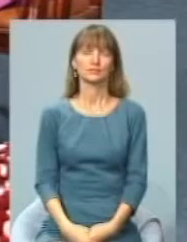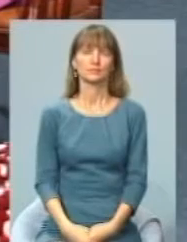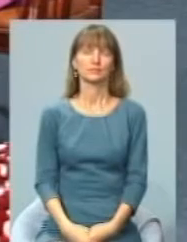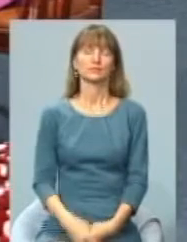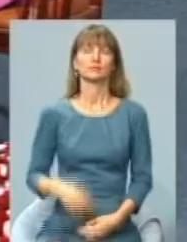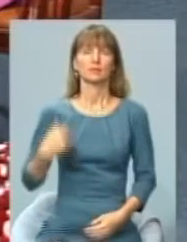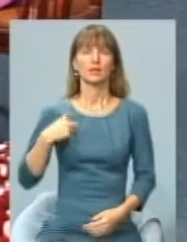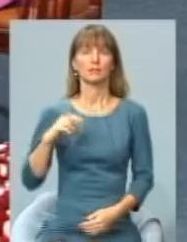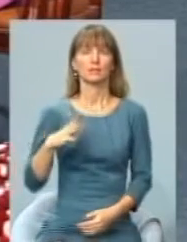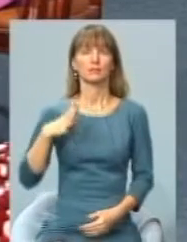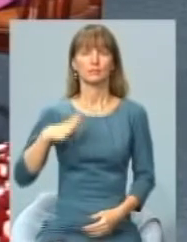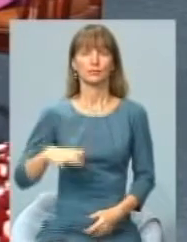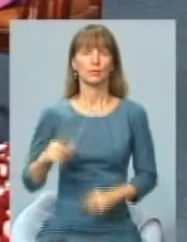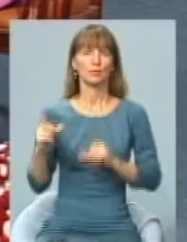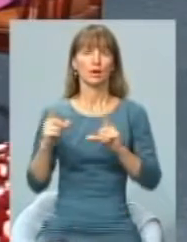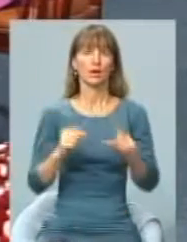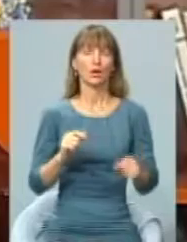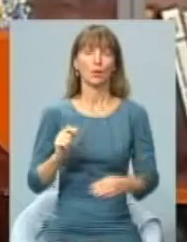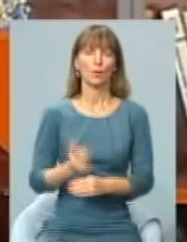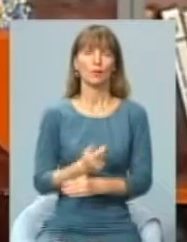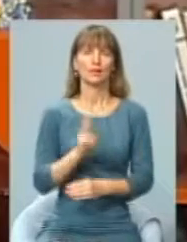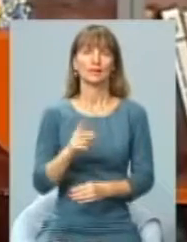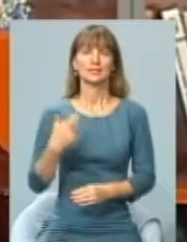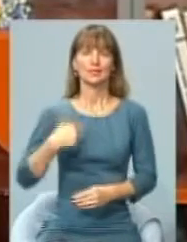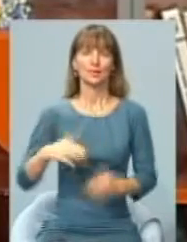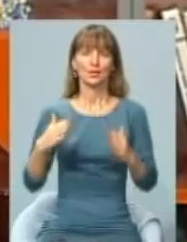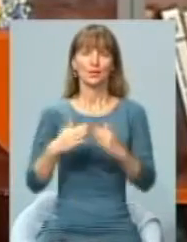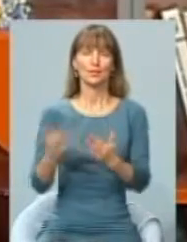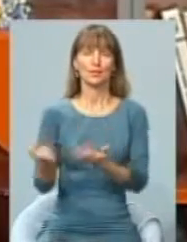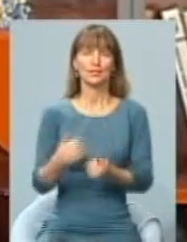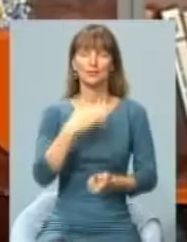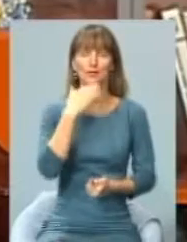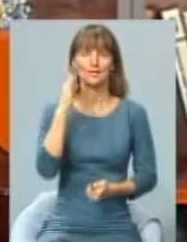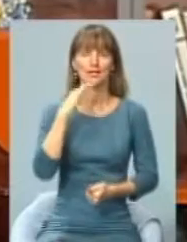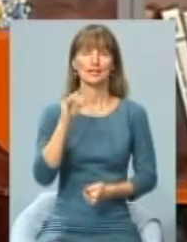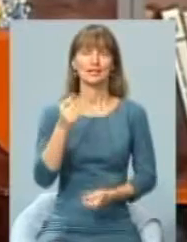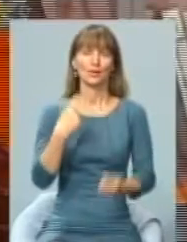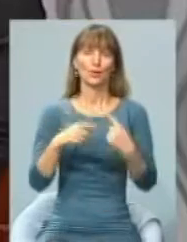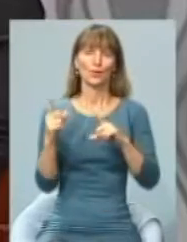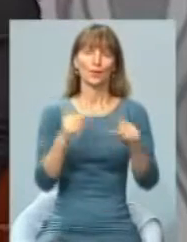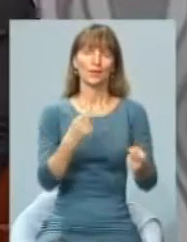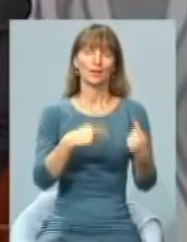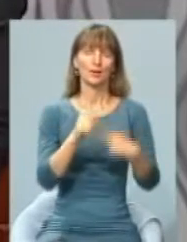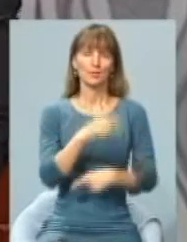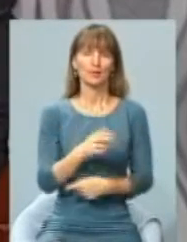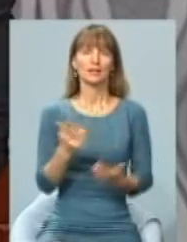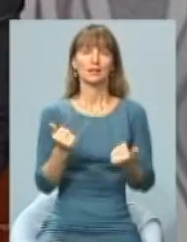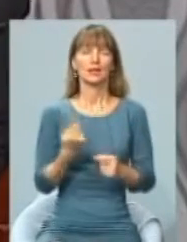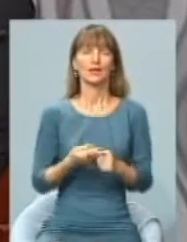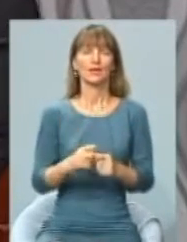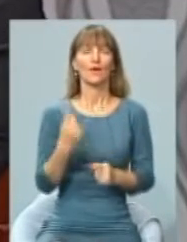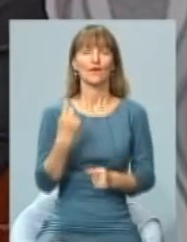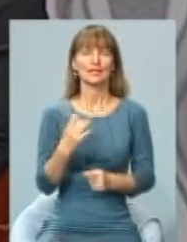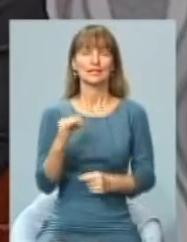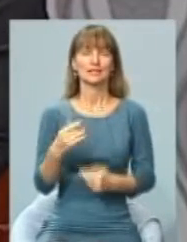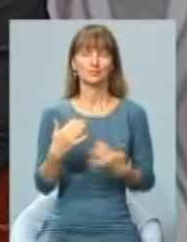Прийшлось би, наверное, поїхати опять к себе домой, взяти много води і приїхати обратно. Дійсно так, це один із варіантів.